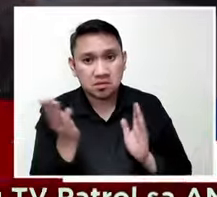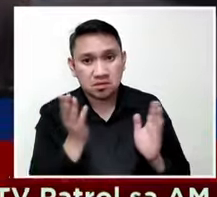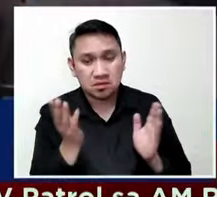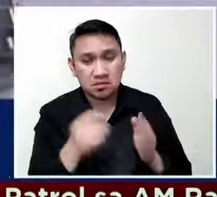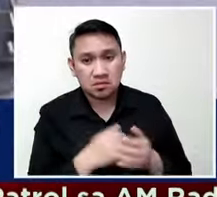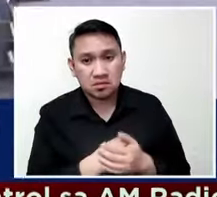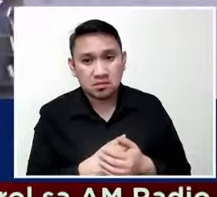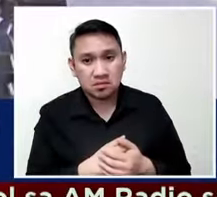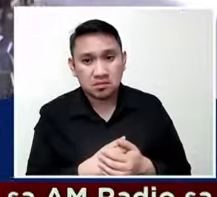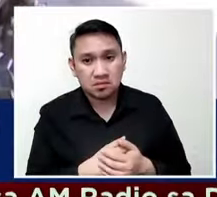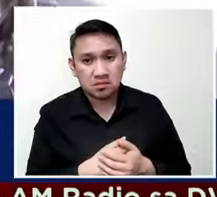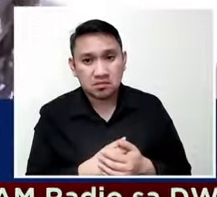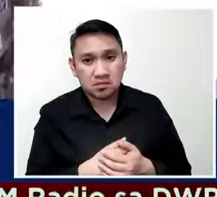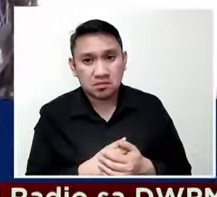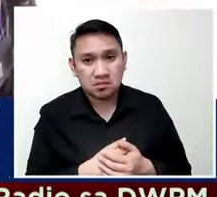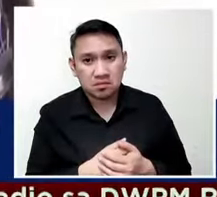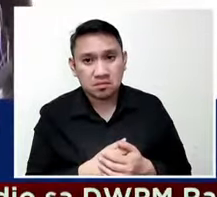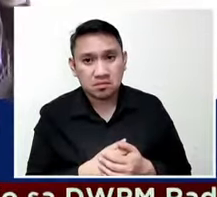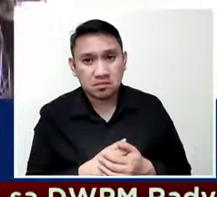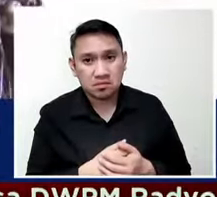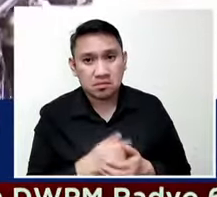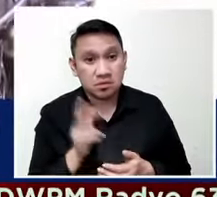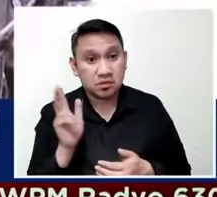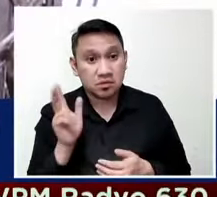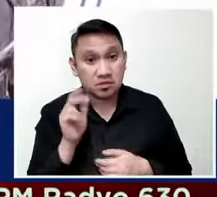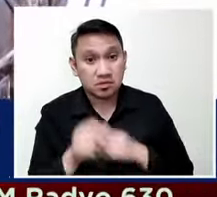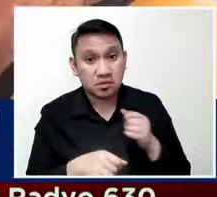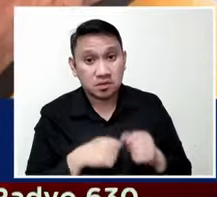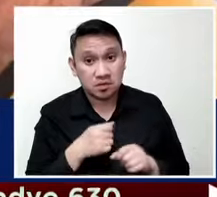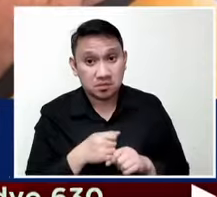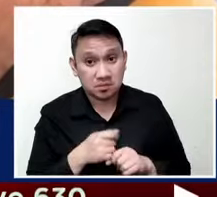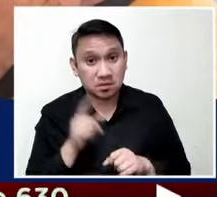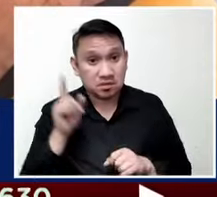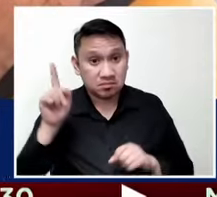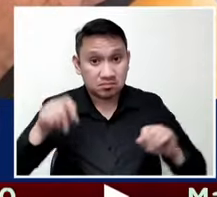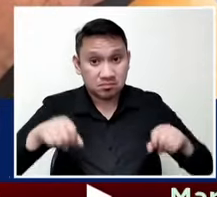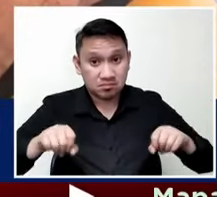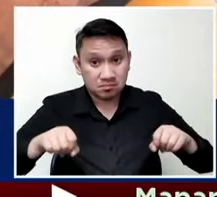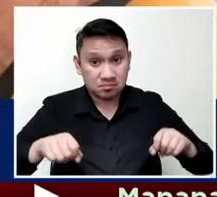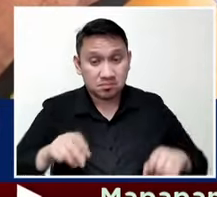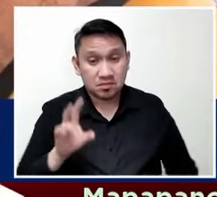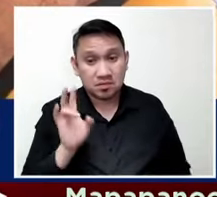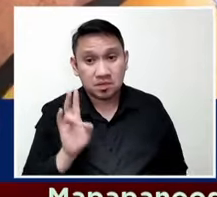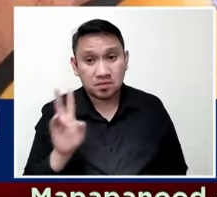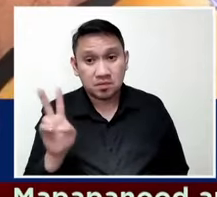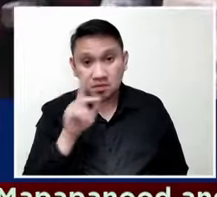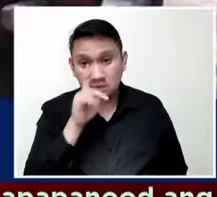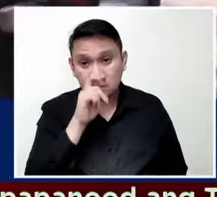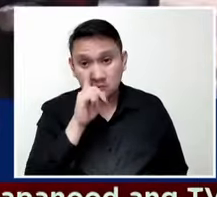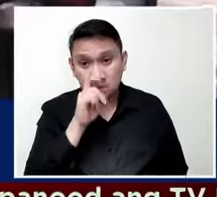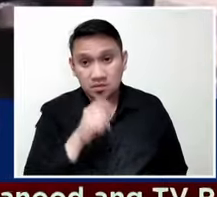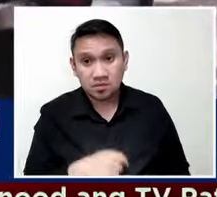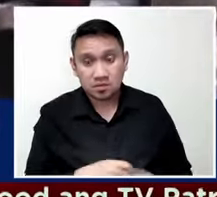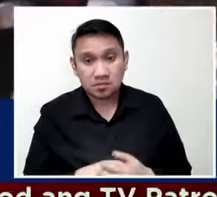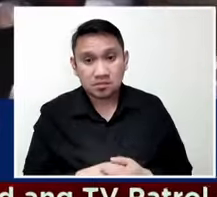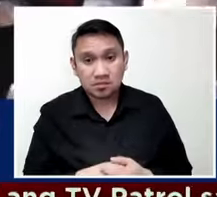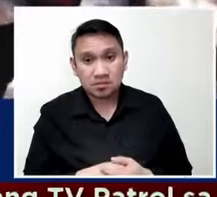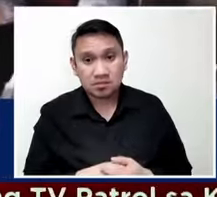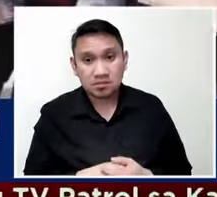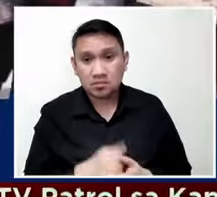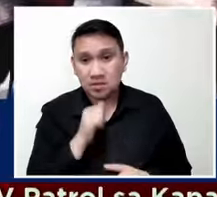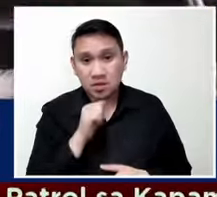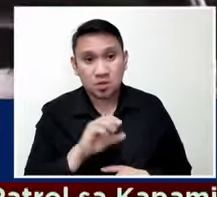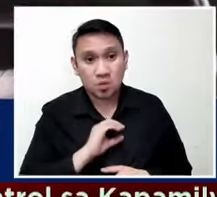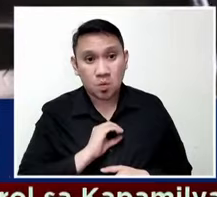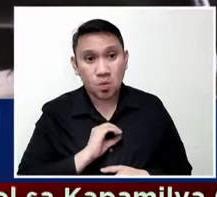lang po. Mahigit 3 dekada namang tricycle driver ang 72 anyos na si Romulo. Hindi rin niya pagmamayari